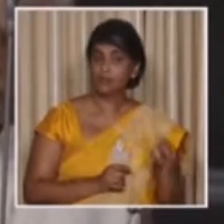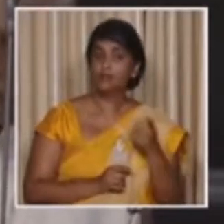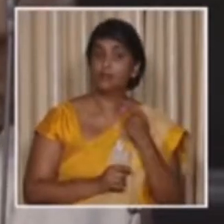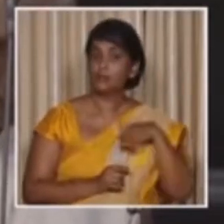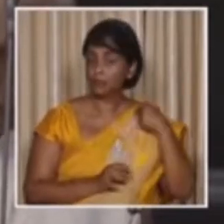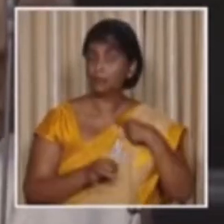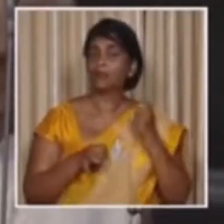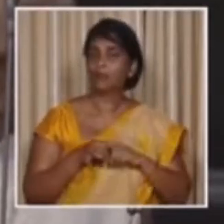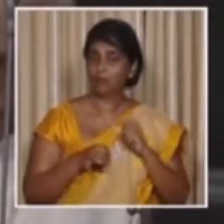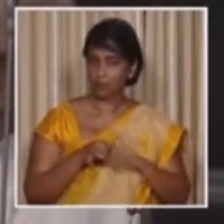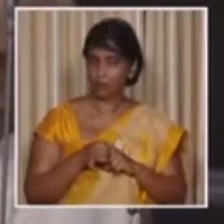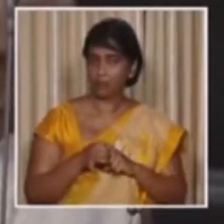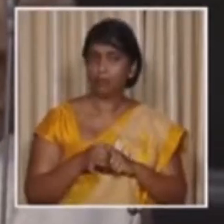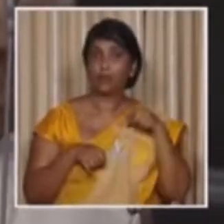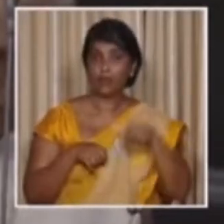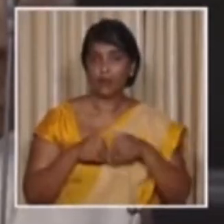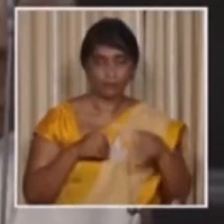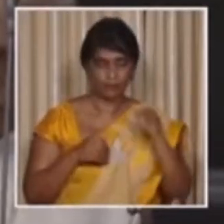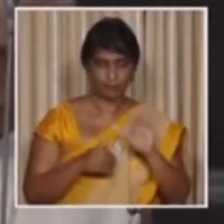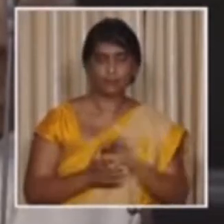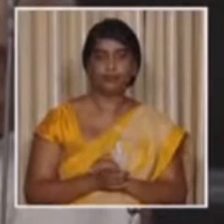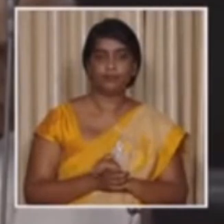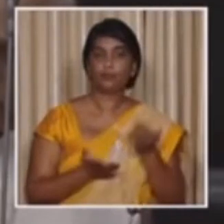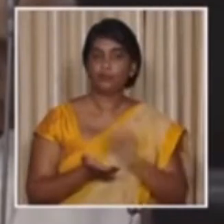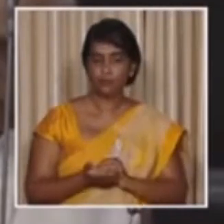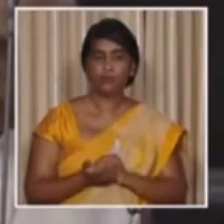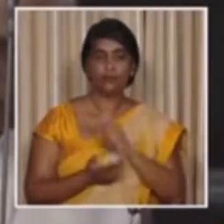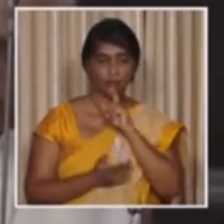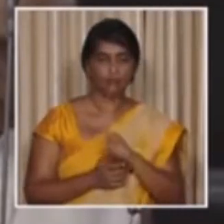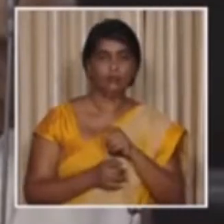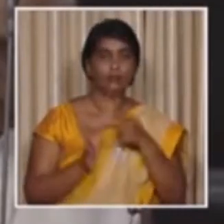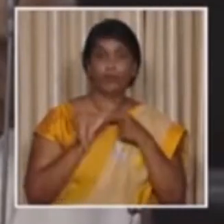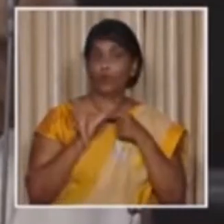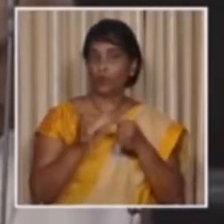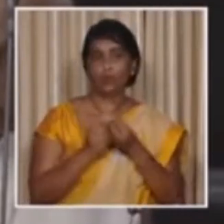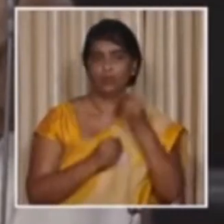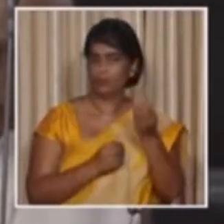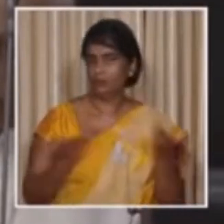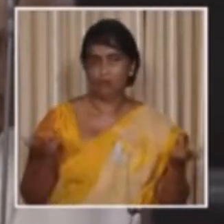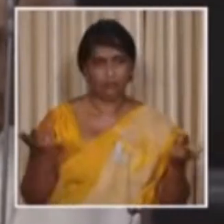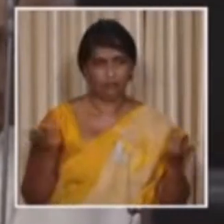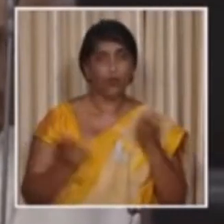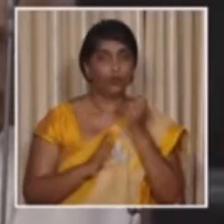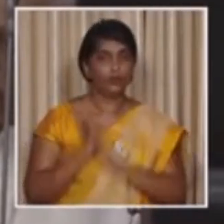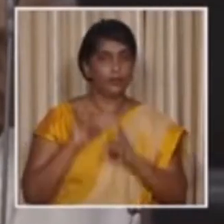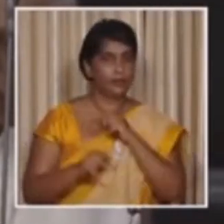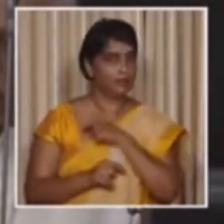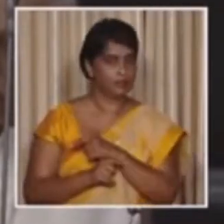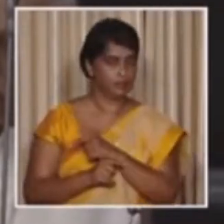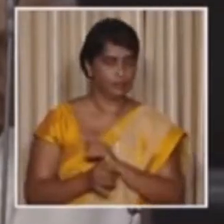මූලික ප්‍රශ්නේ මෙතන තිබුණා. අනික තව එකක් තිබුණා. මේ එකකටවත් පිළිතුරු දෙන්න උවමනා නැහැ මුදල්